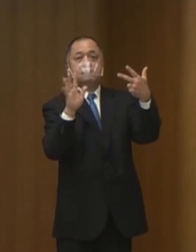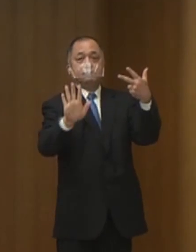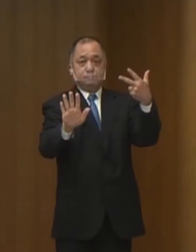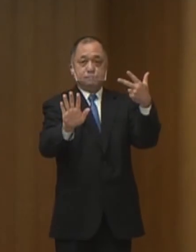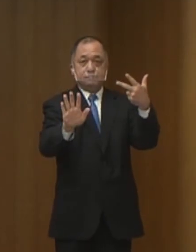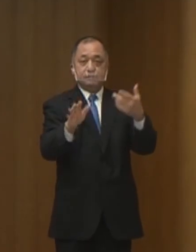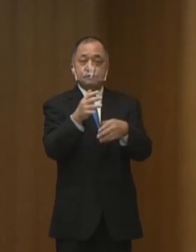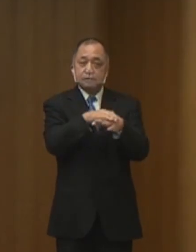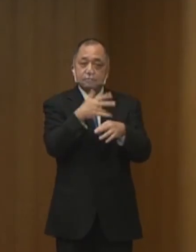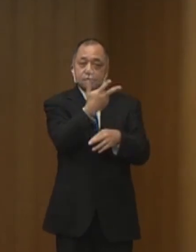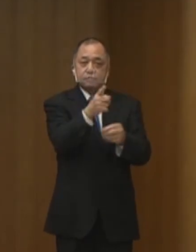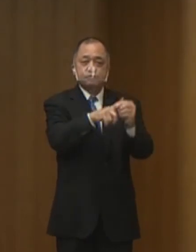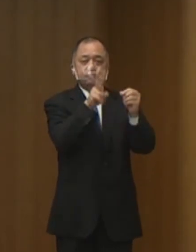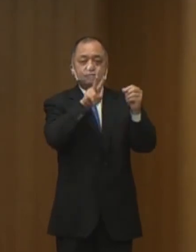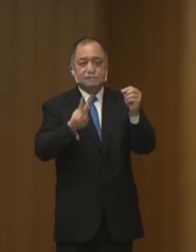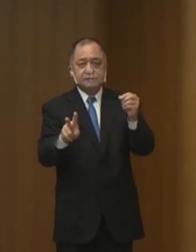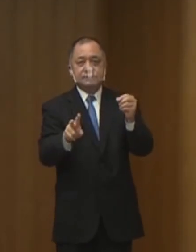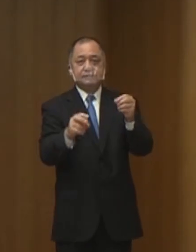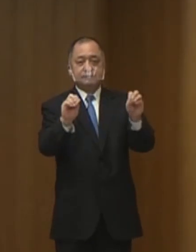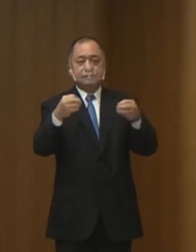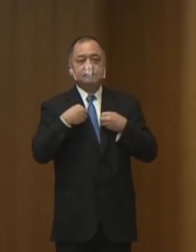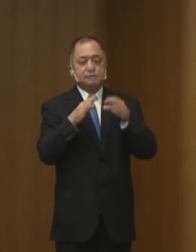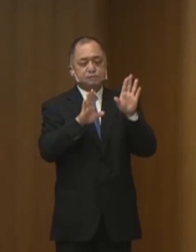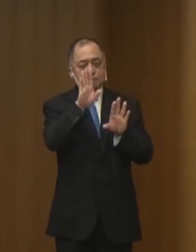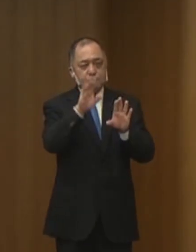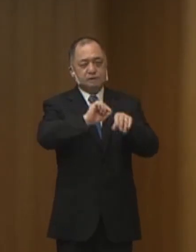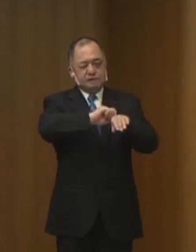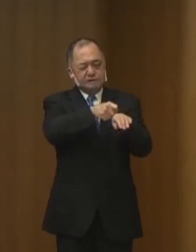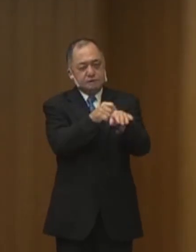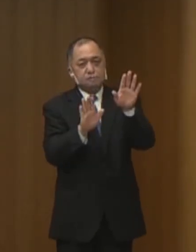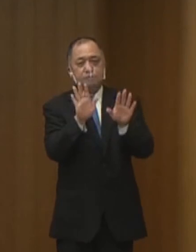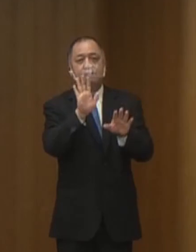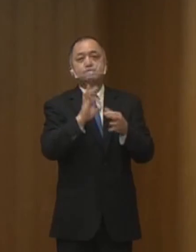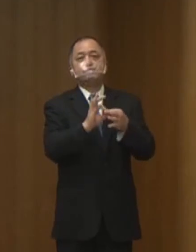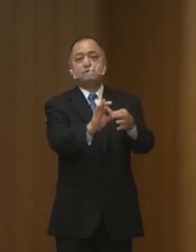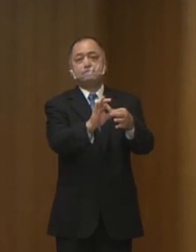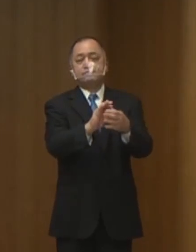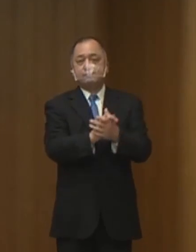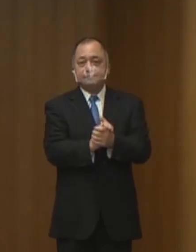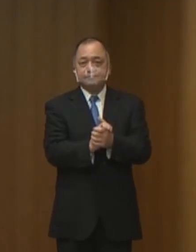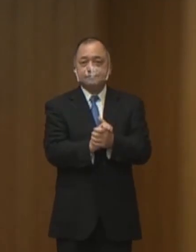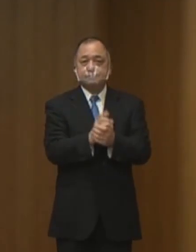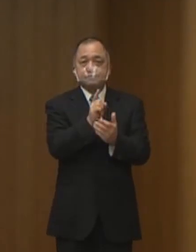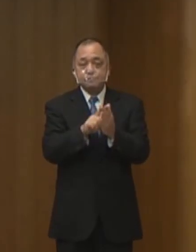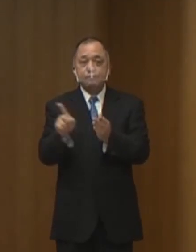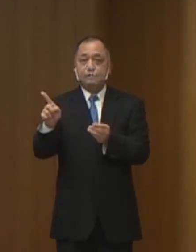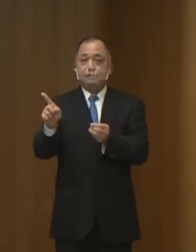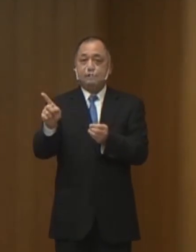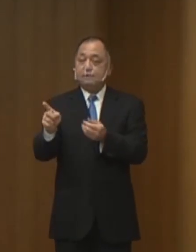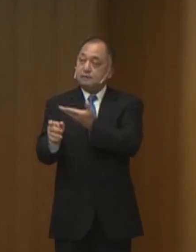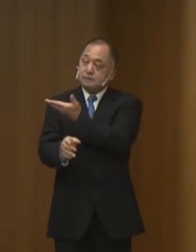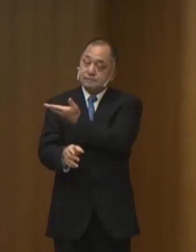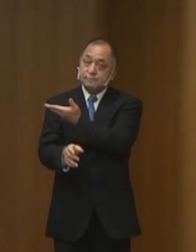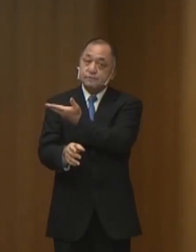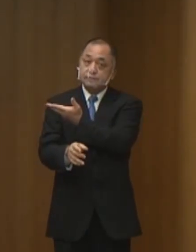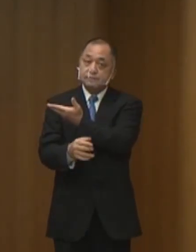心に厳しい感染状況が続いているというところでございます。ただ一方でこういった形で